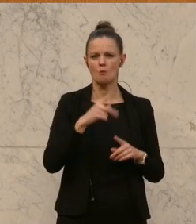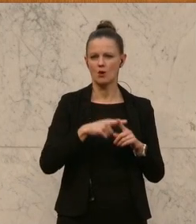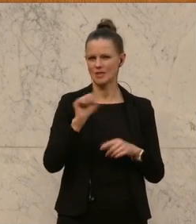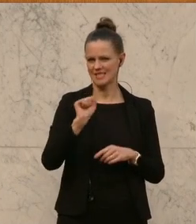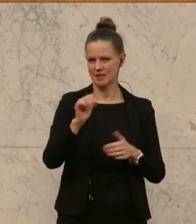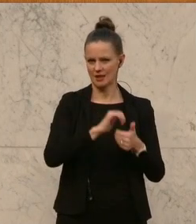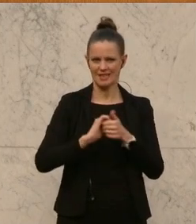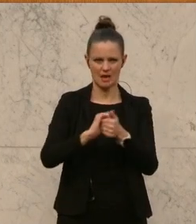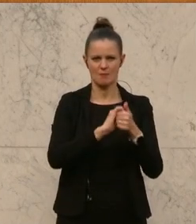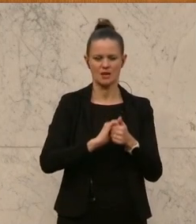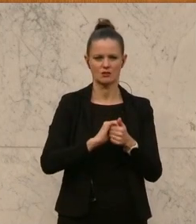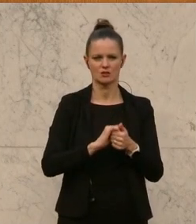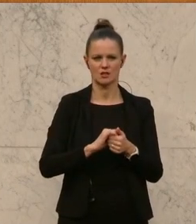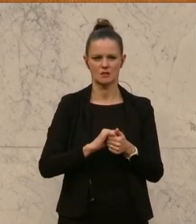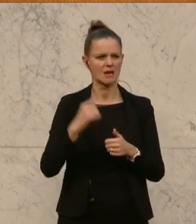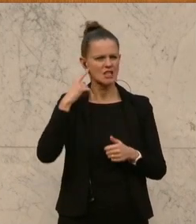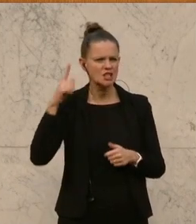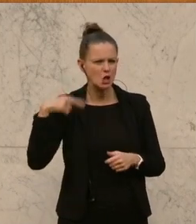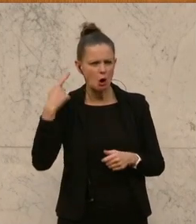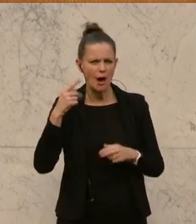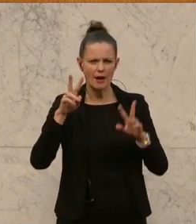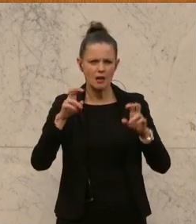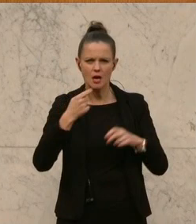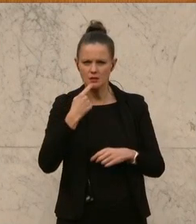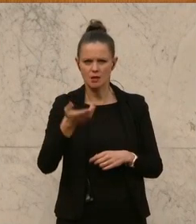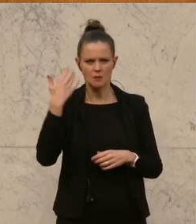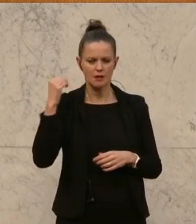Sinti-Gemeinschaft als Zigeuner, als Asoziale ermordet wurden.